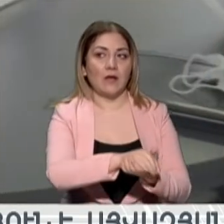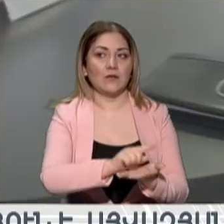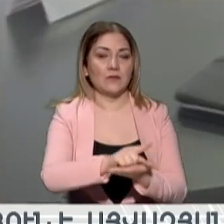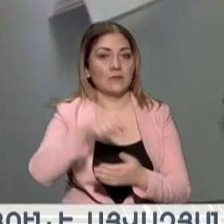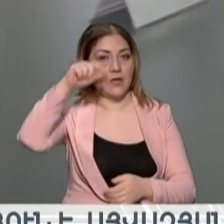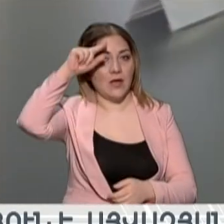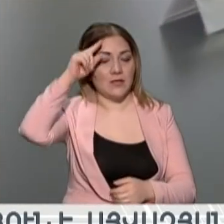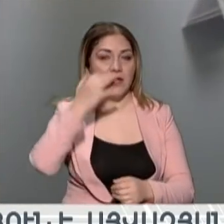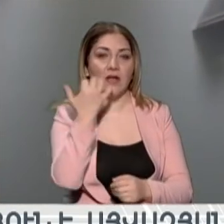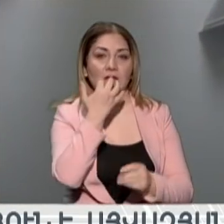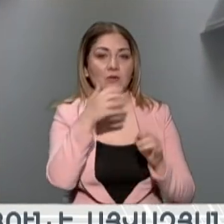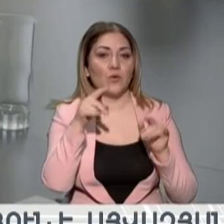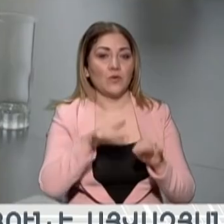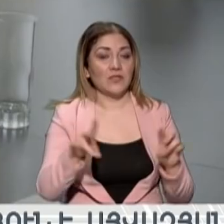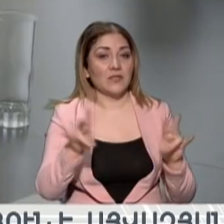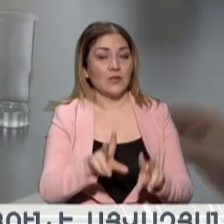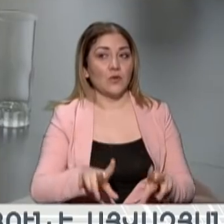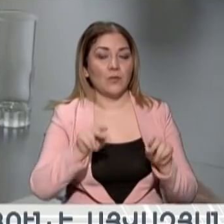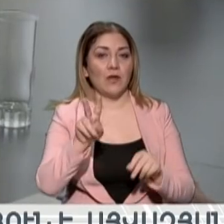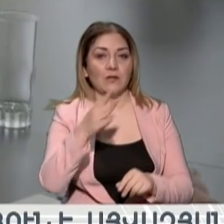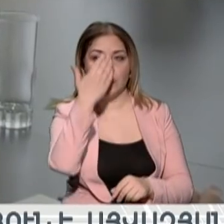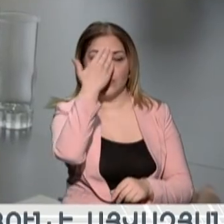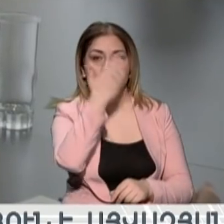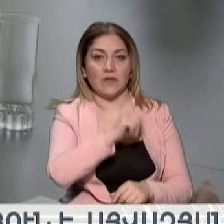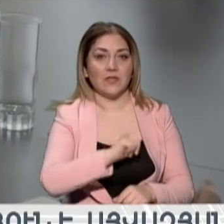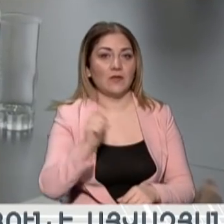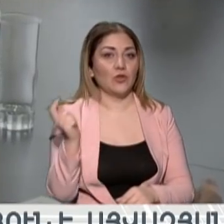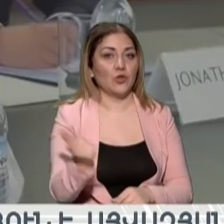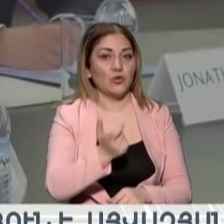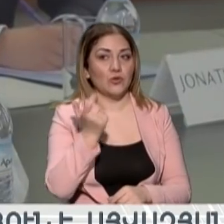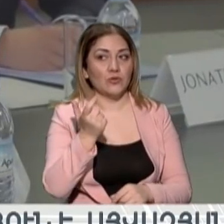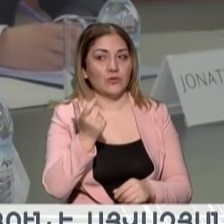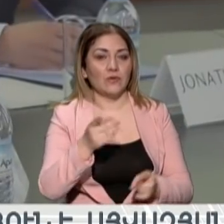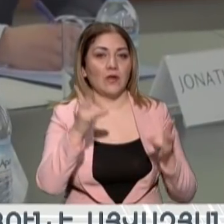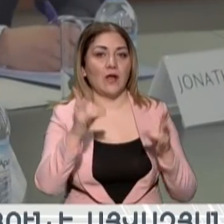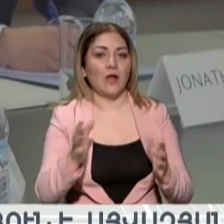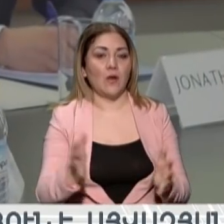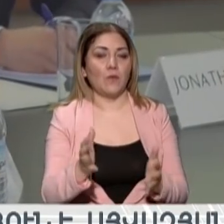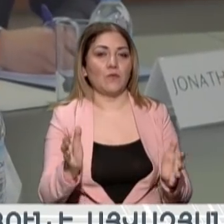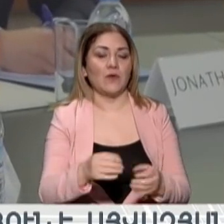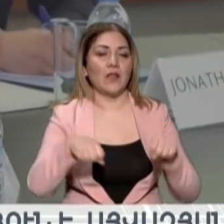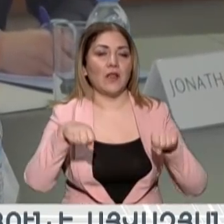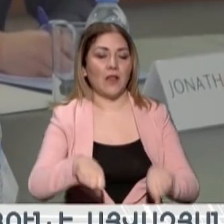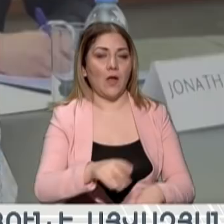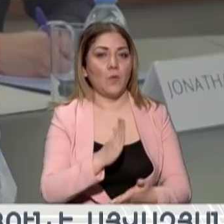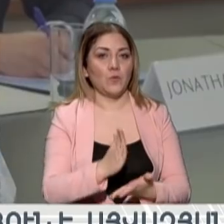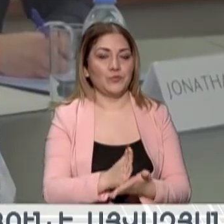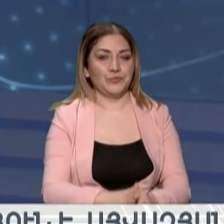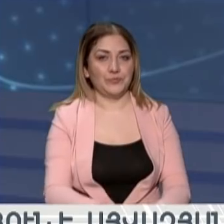Հայաստանի գլխավոր դիվանագետը ընդգծել է նաև Արցախի ժողովրդի ինքնորոշման և անվտանգության իրավունքի կարևորության